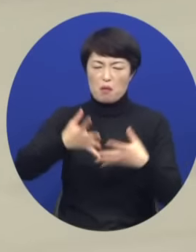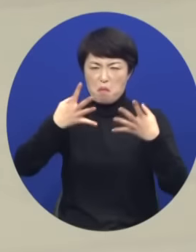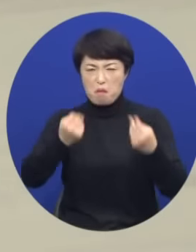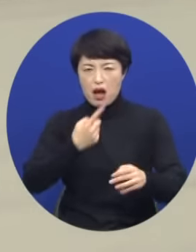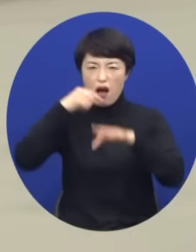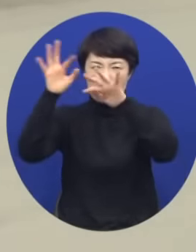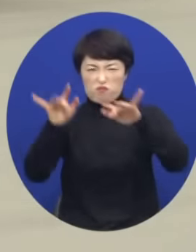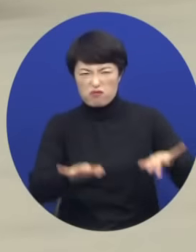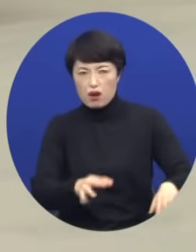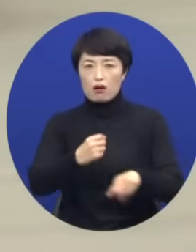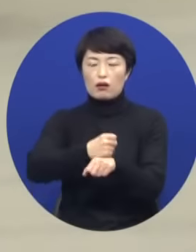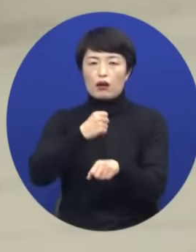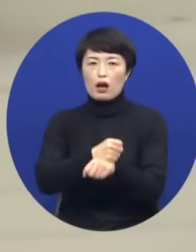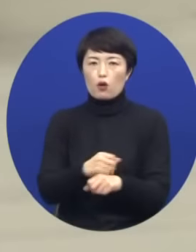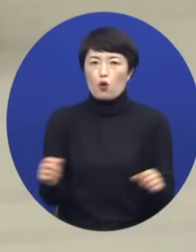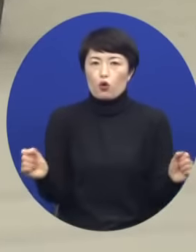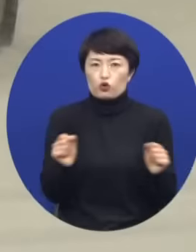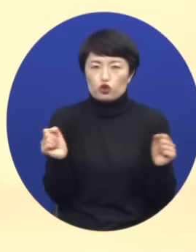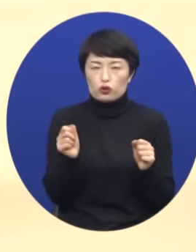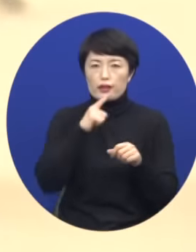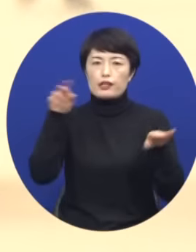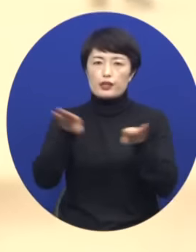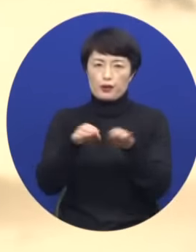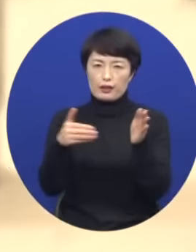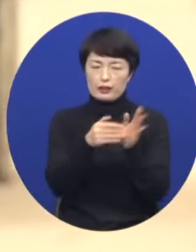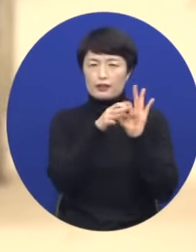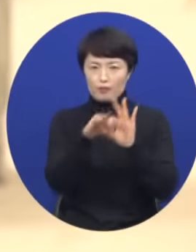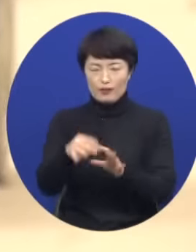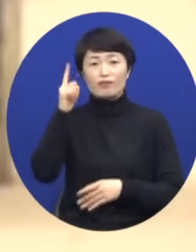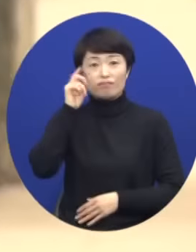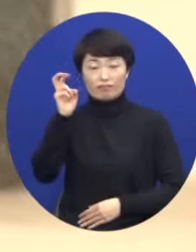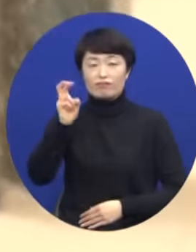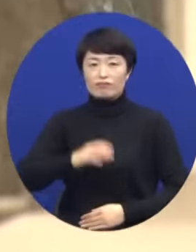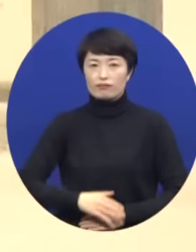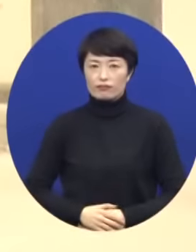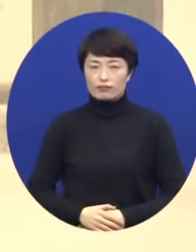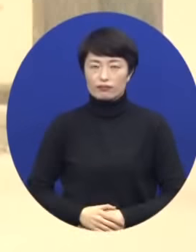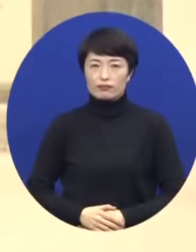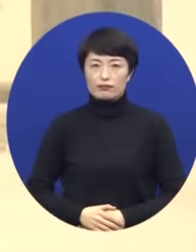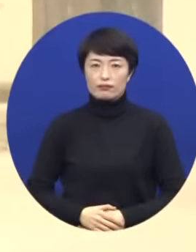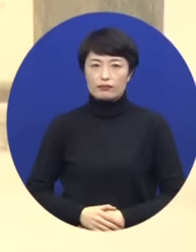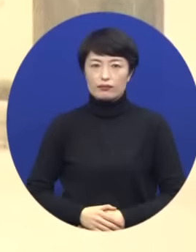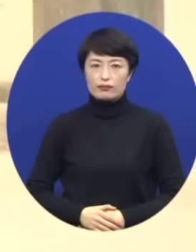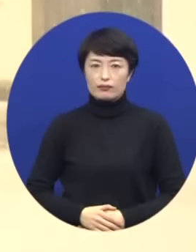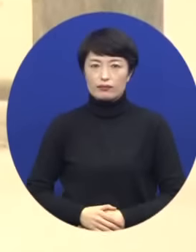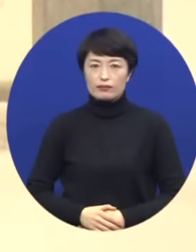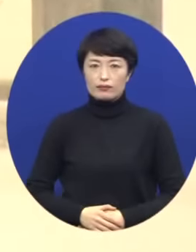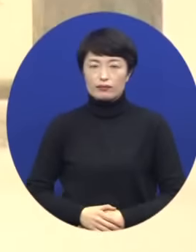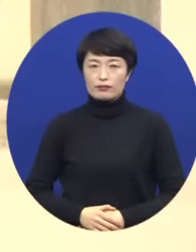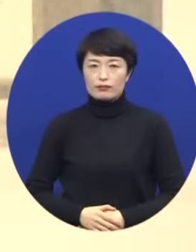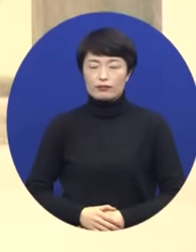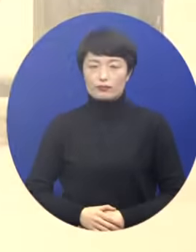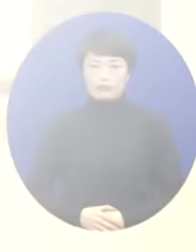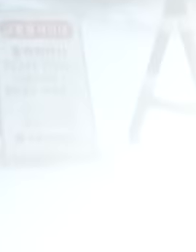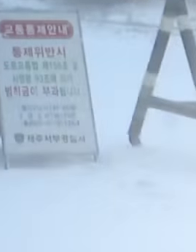내리고 추위는 일요일까지 이어질 것으로 전망했습니다. MBC 뉴스 조인호입니다.